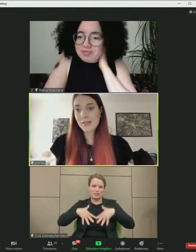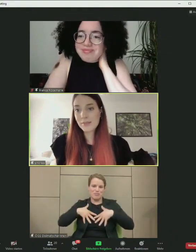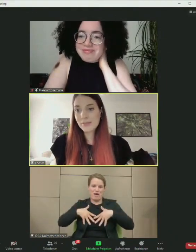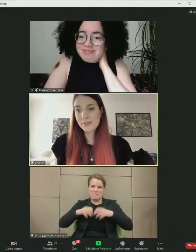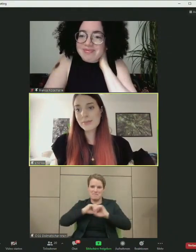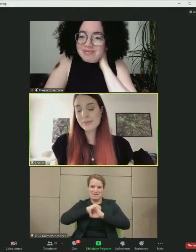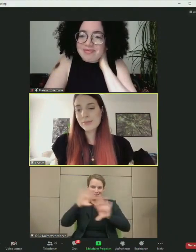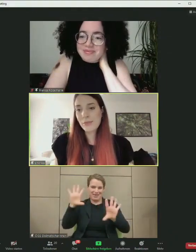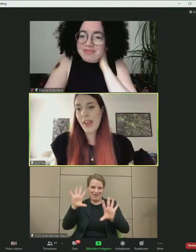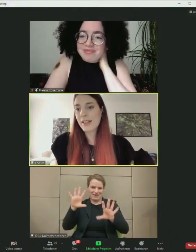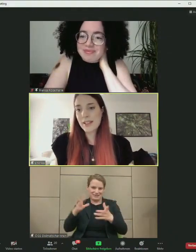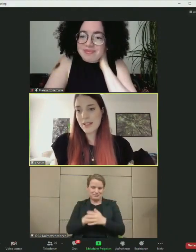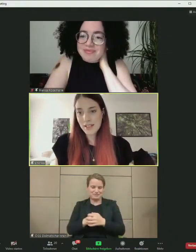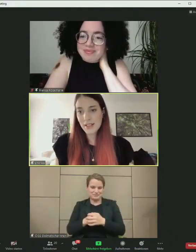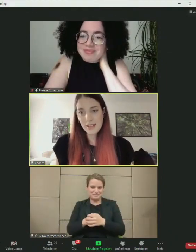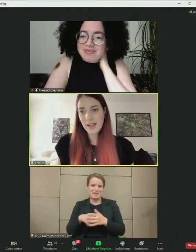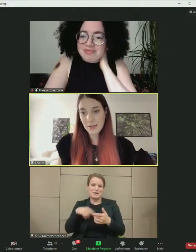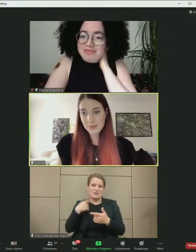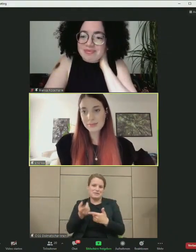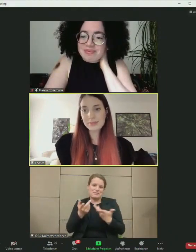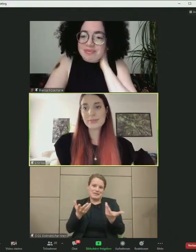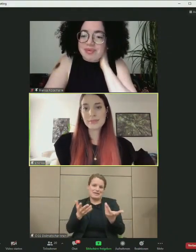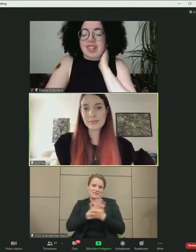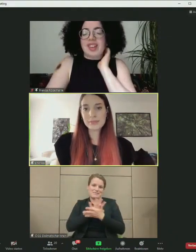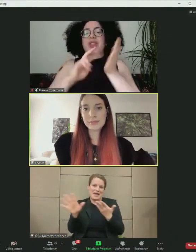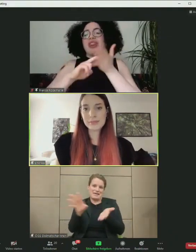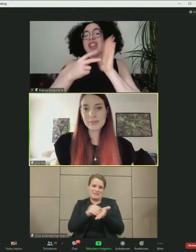leichter fällt es. Das ist ganz klar.